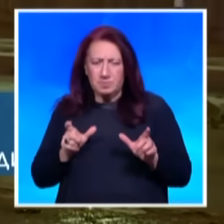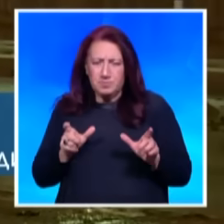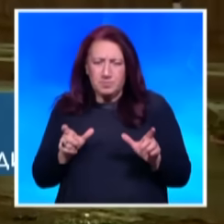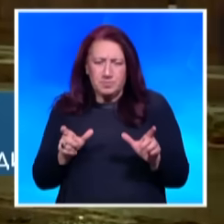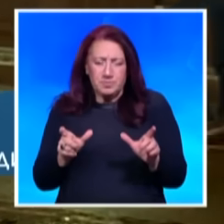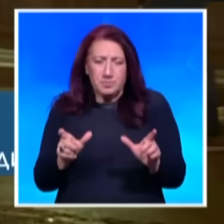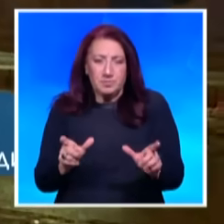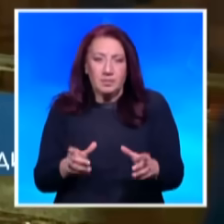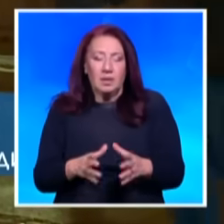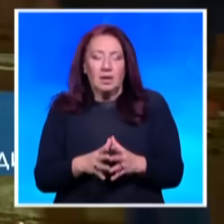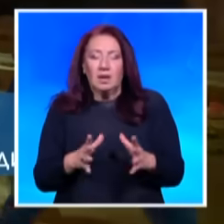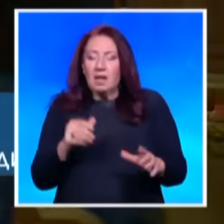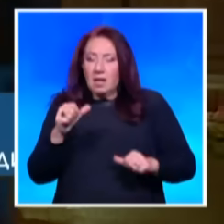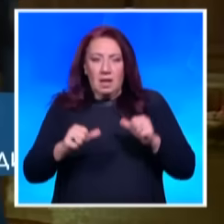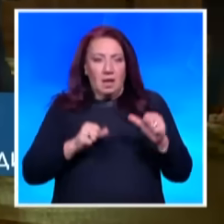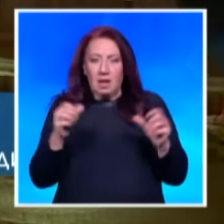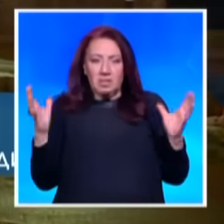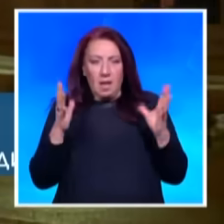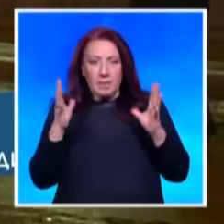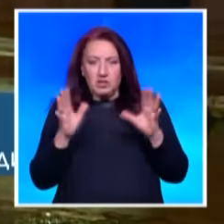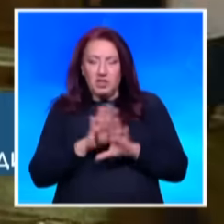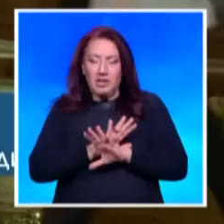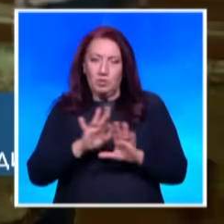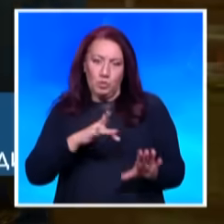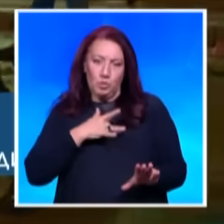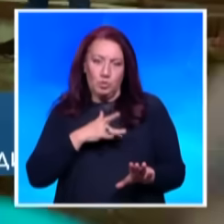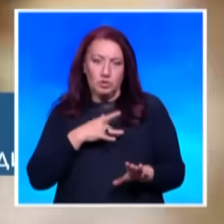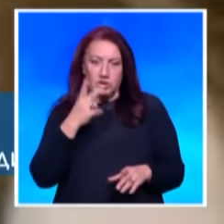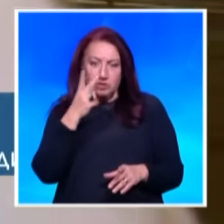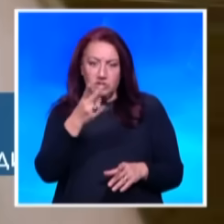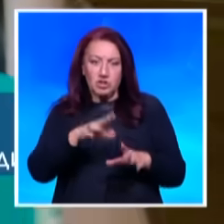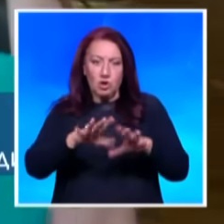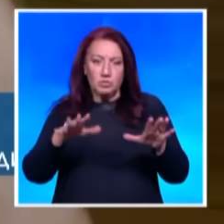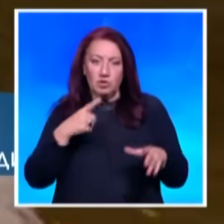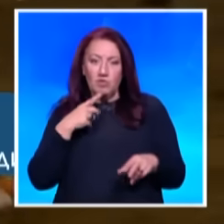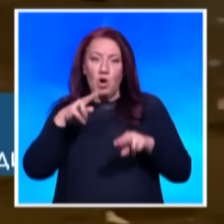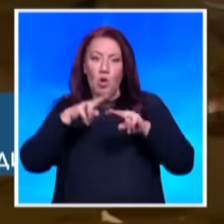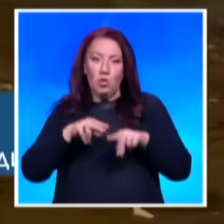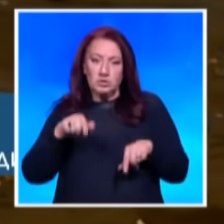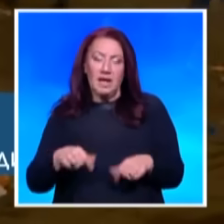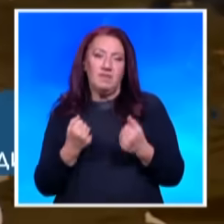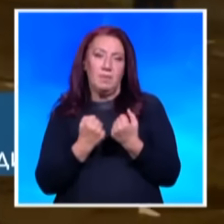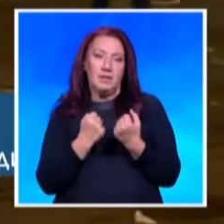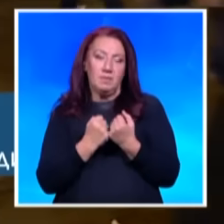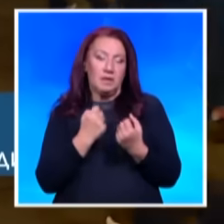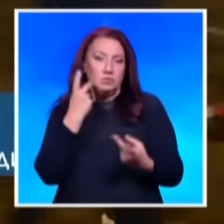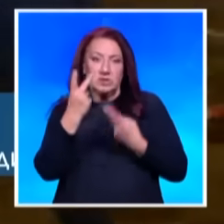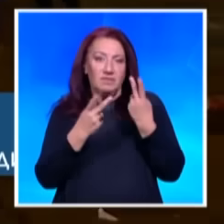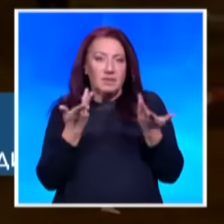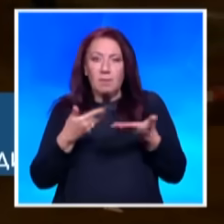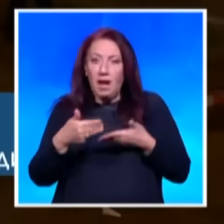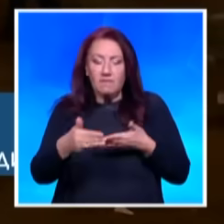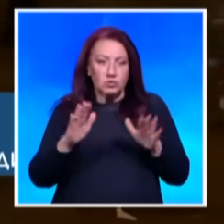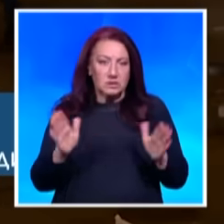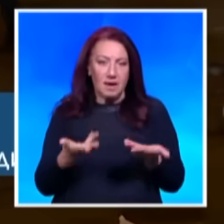много ескалира напрежението тук. Виждате каква е обстановка. Ние оставаме на място, за да проследим цялата тази ситуация.